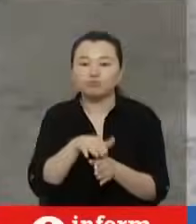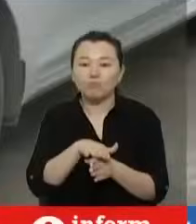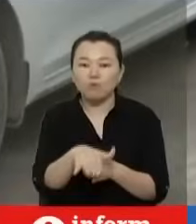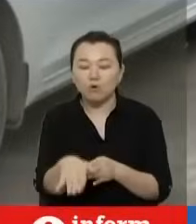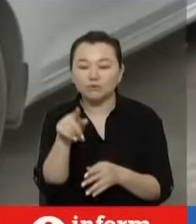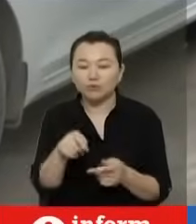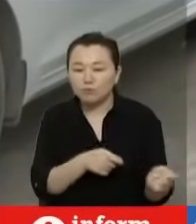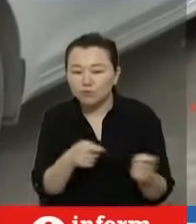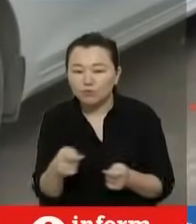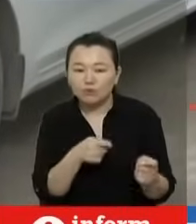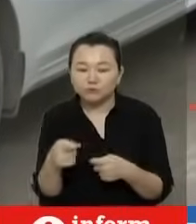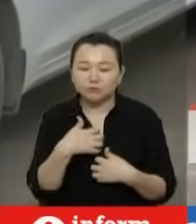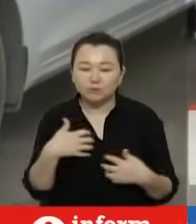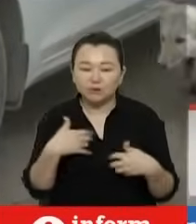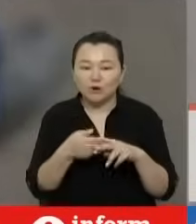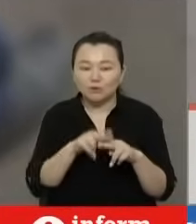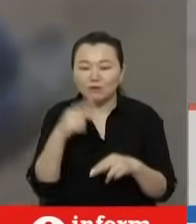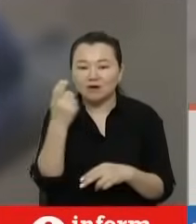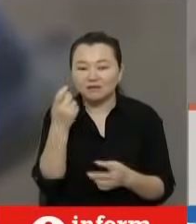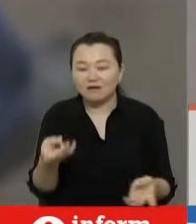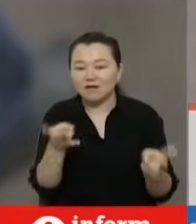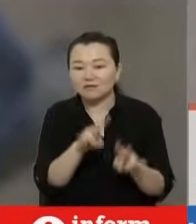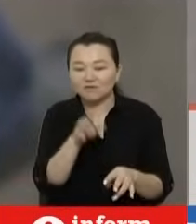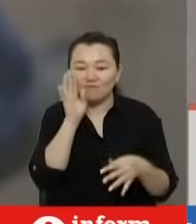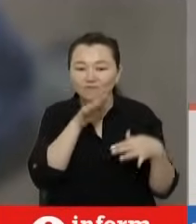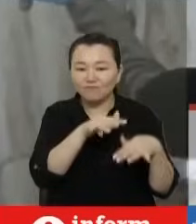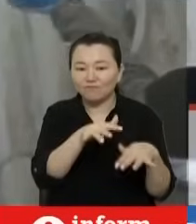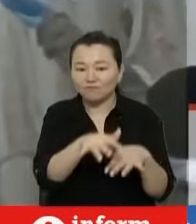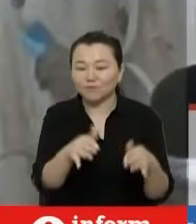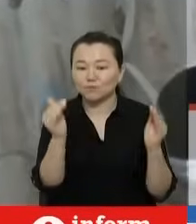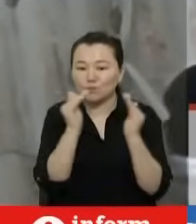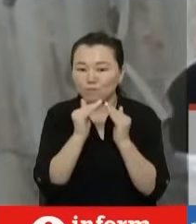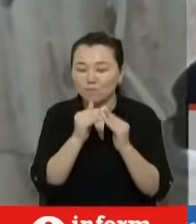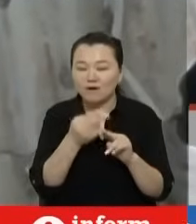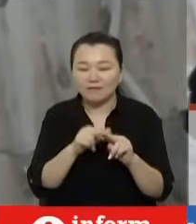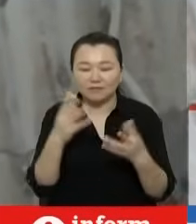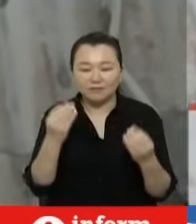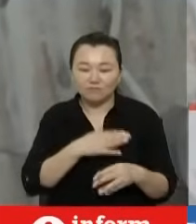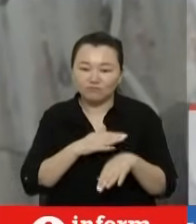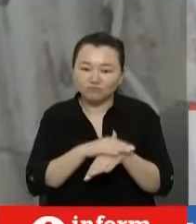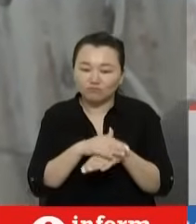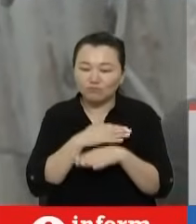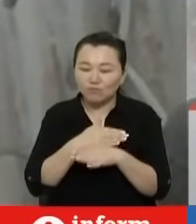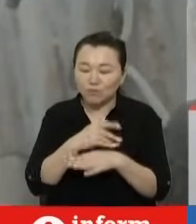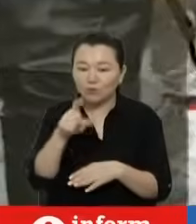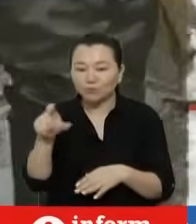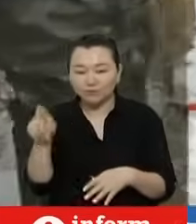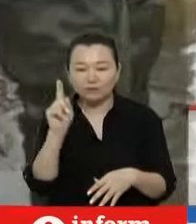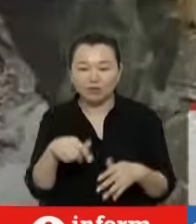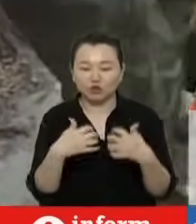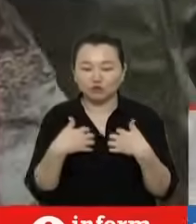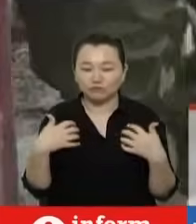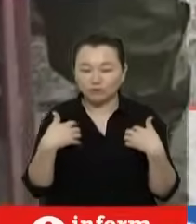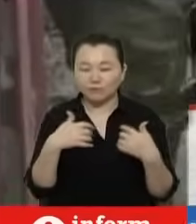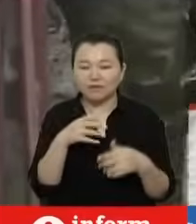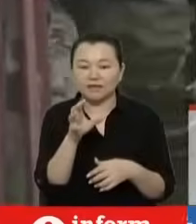туда привозят питомцев, которых хозяева оставили в подтопленных домах. В эти дни волонтеры помогают не только людям, но и четвероногим.